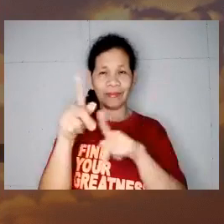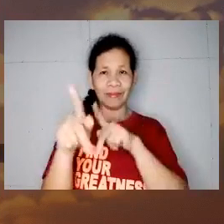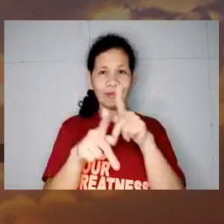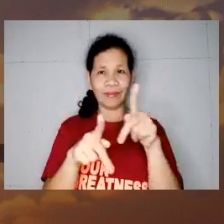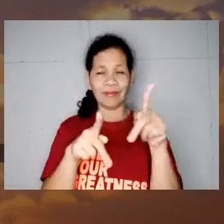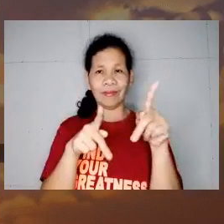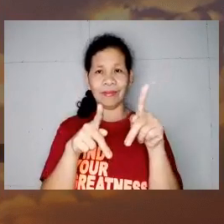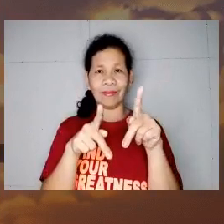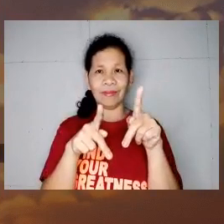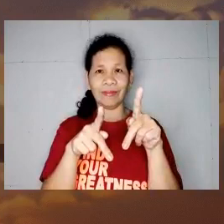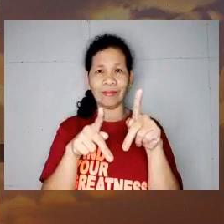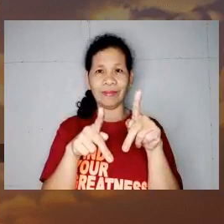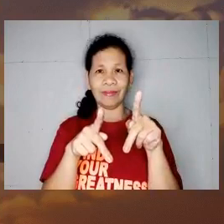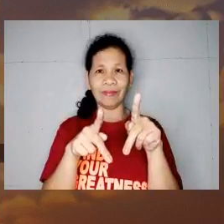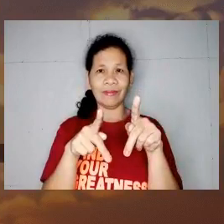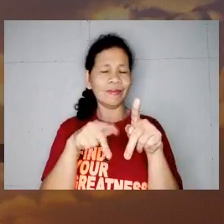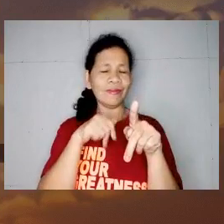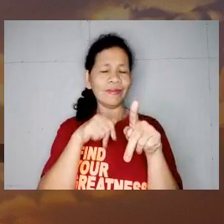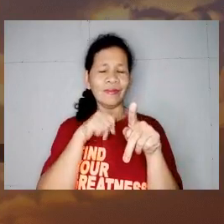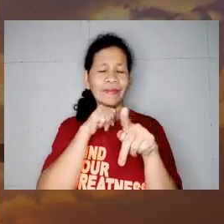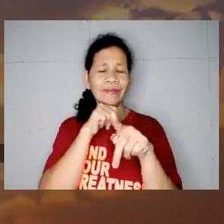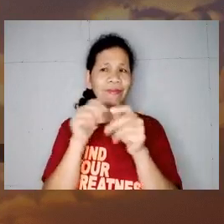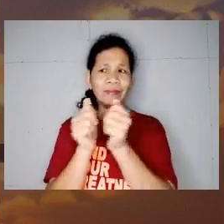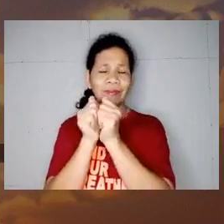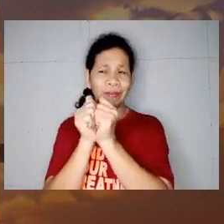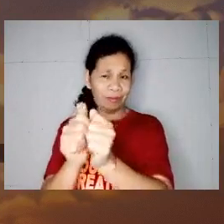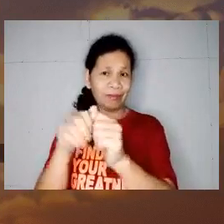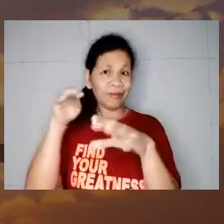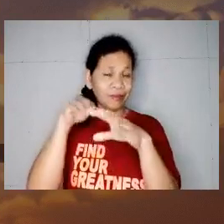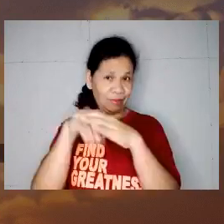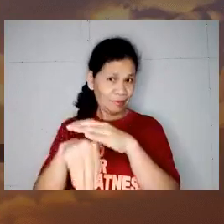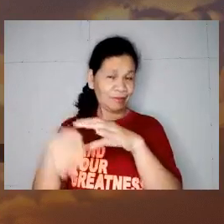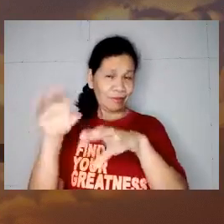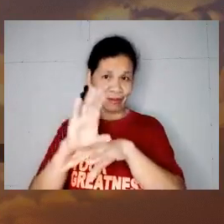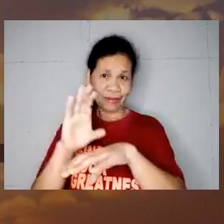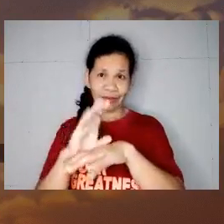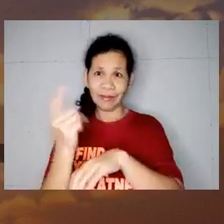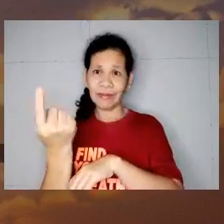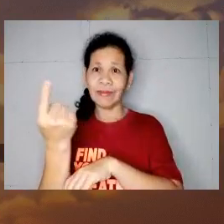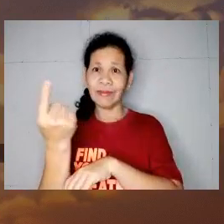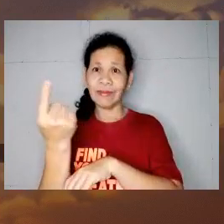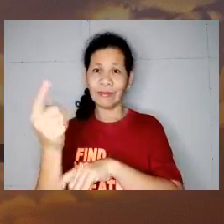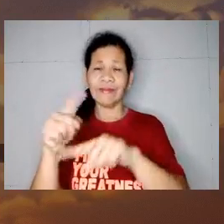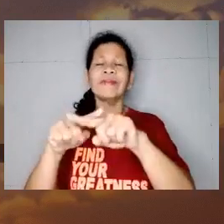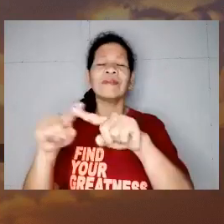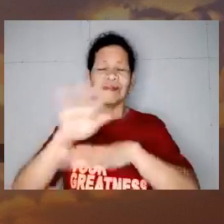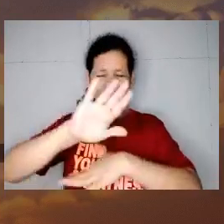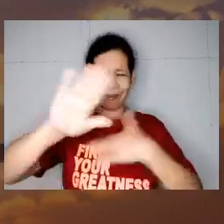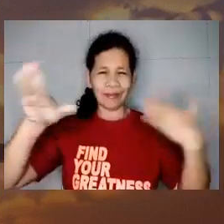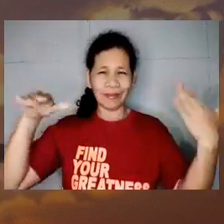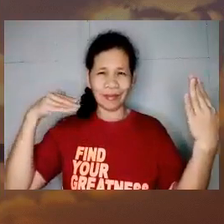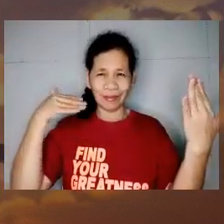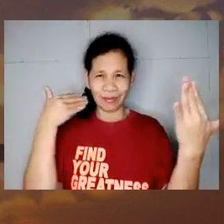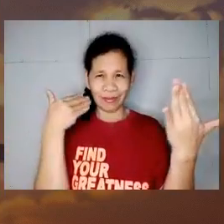hindi kapwa natin sa pananampalataya lang. Kung hindi lahat, kahit